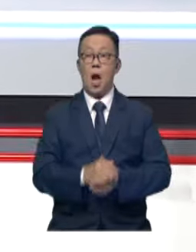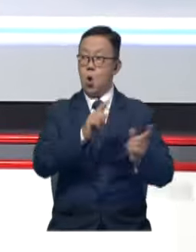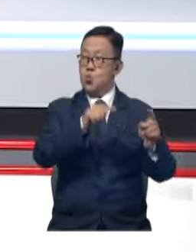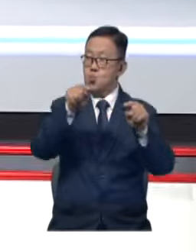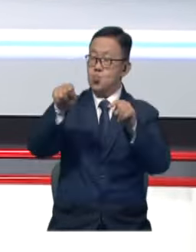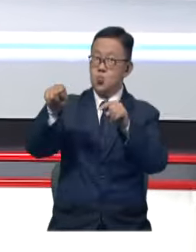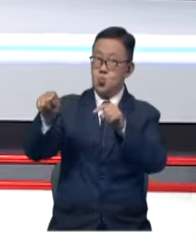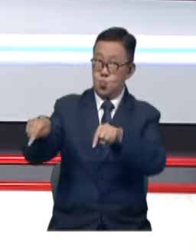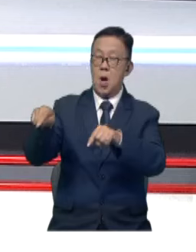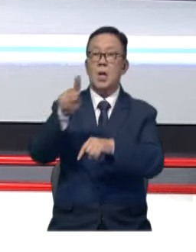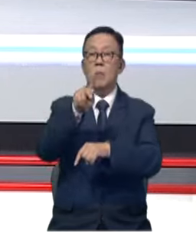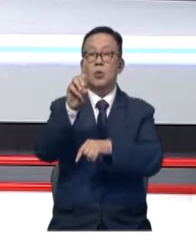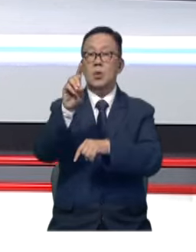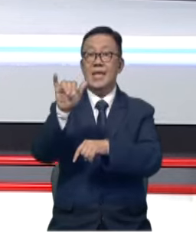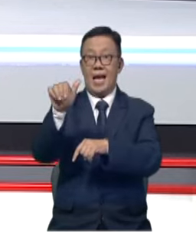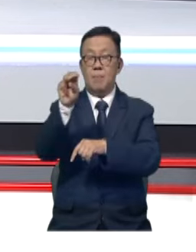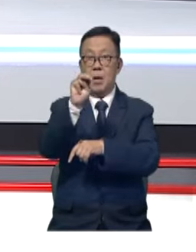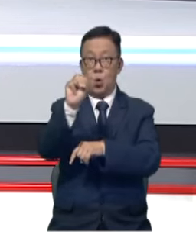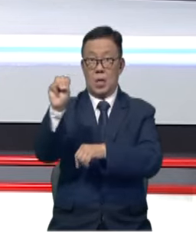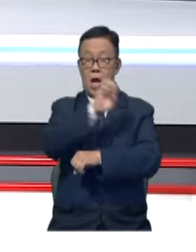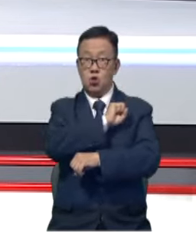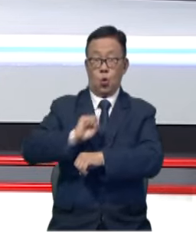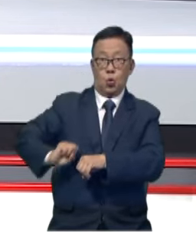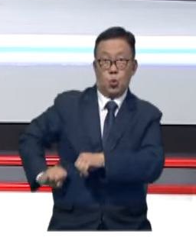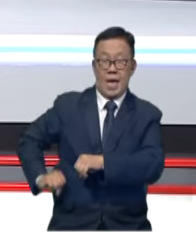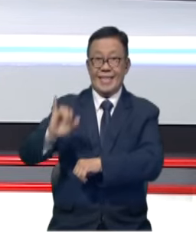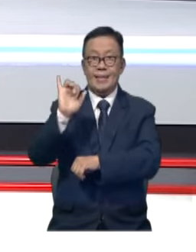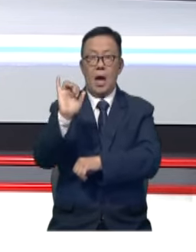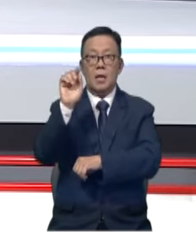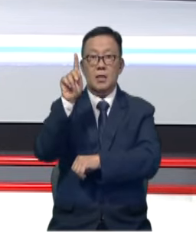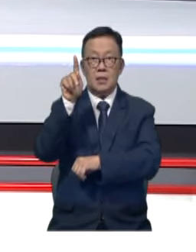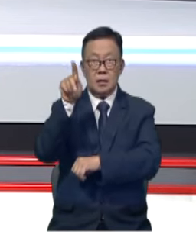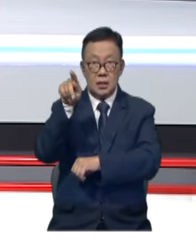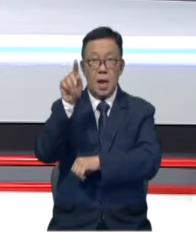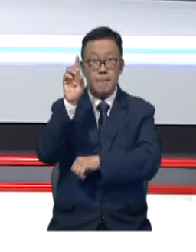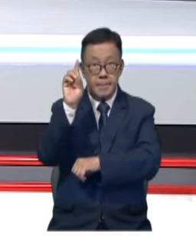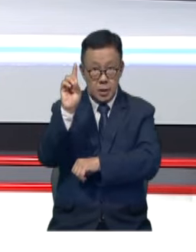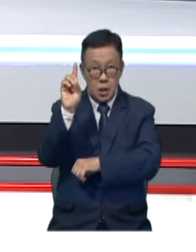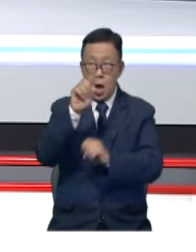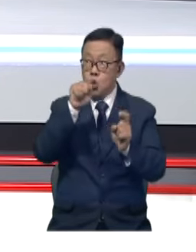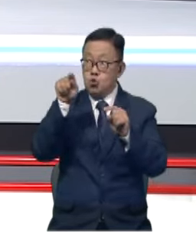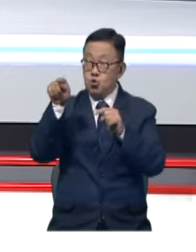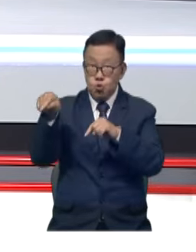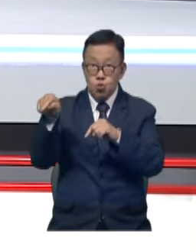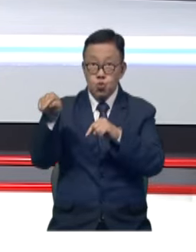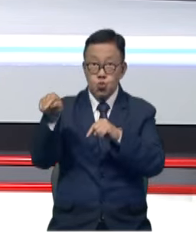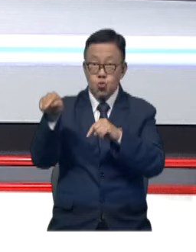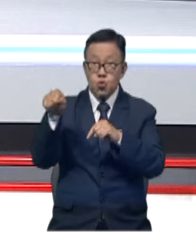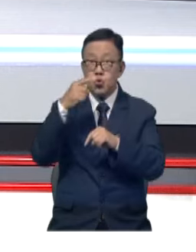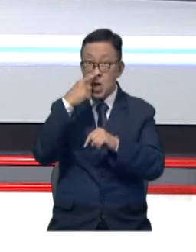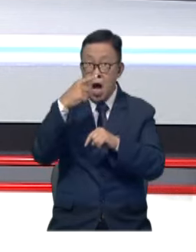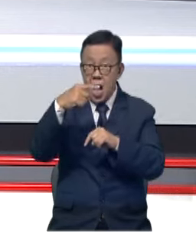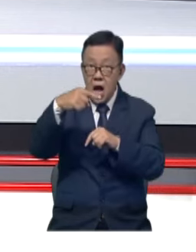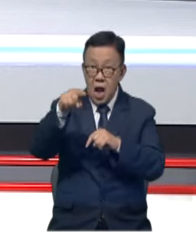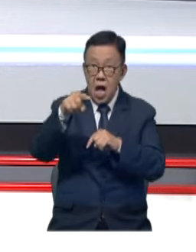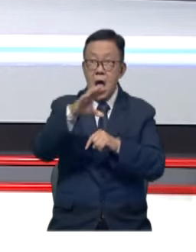Keberangkatan rasmi ke bawah Duli Yang Maha Mulia Paduka Seri Baginda Sultan dan Yang di-Pertuan Negara Brunei Darussalam ke Thailand dan kunjungan muhibah